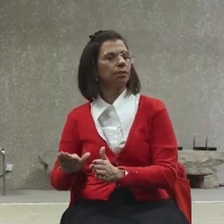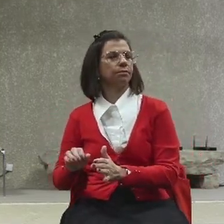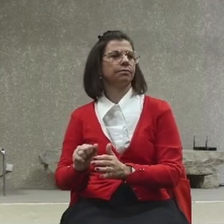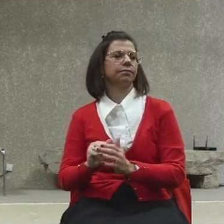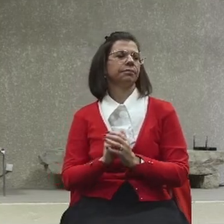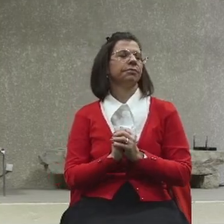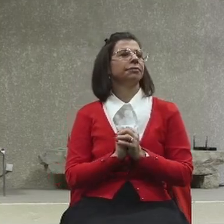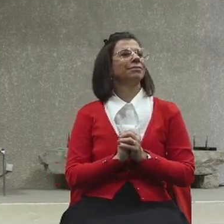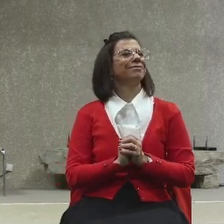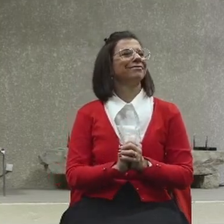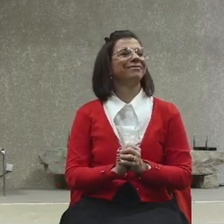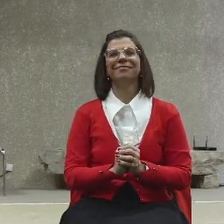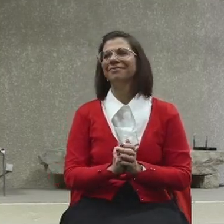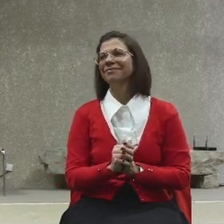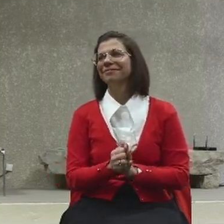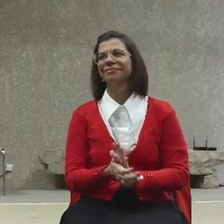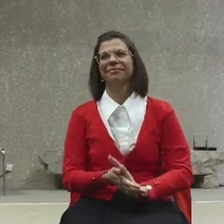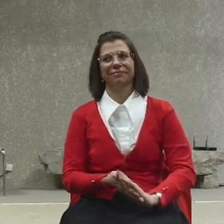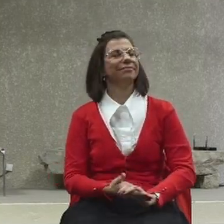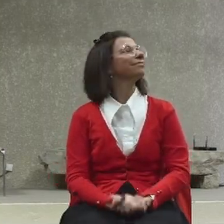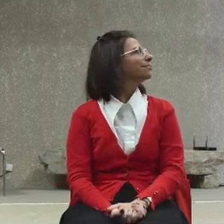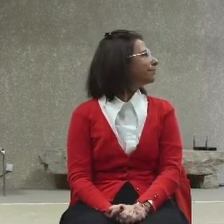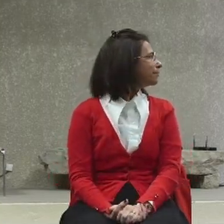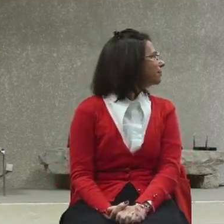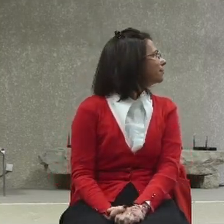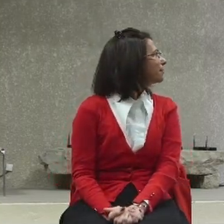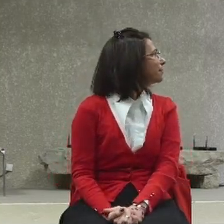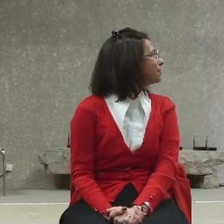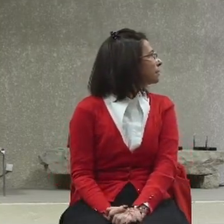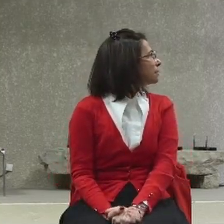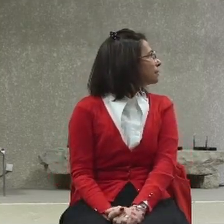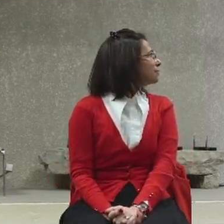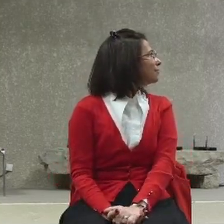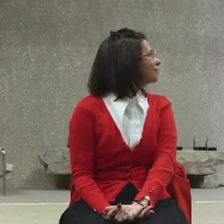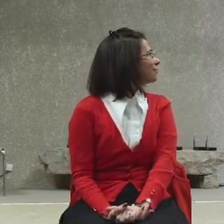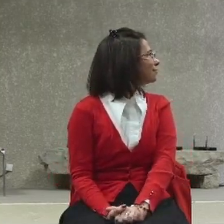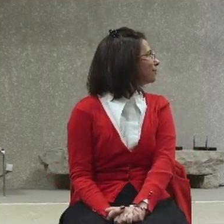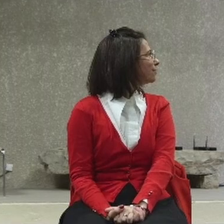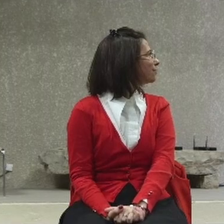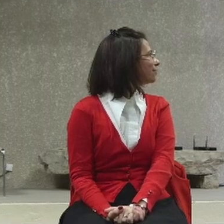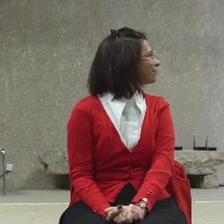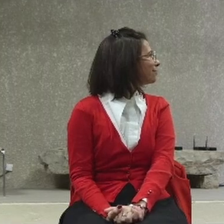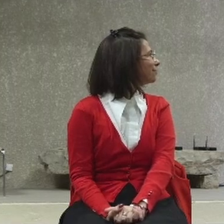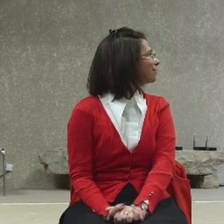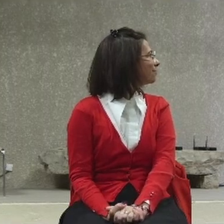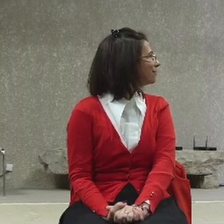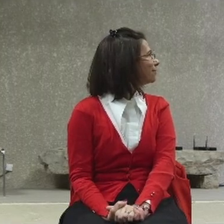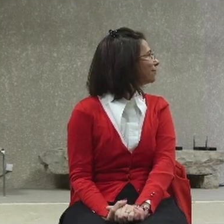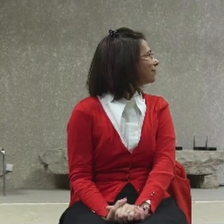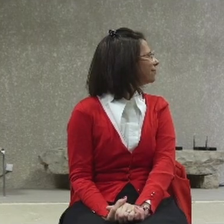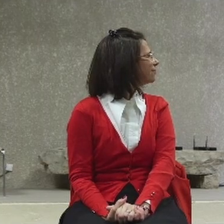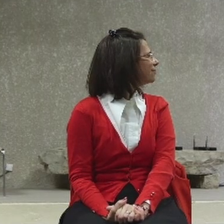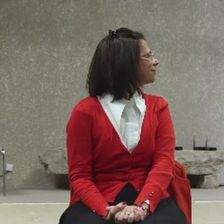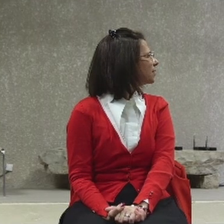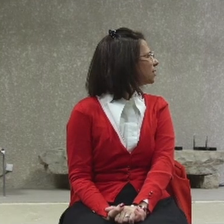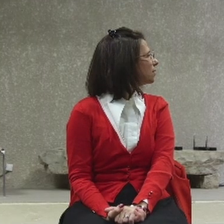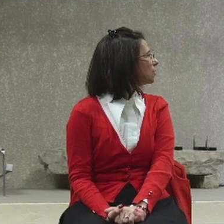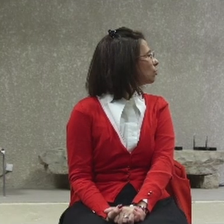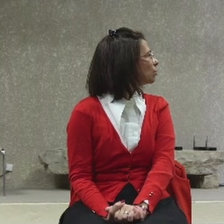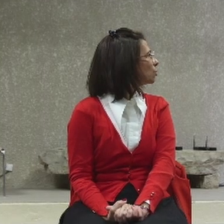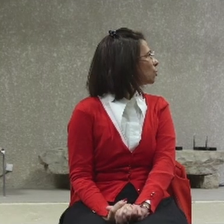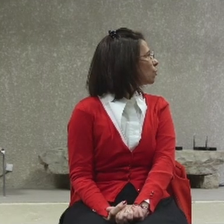Vous savez, parfois il faut passer par l'épreuve et par le brisement pour réaliser que par nous-mêmes on ne peut rien